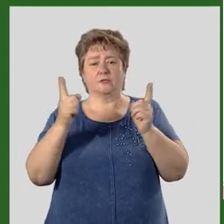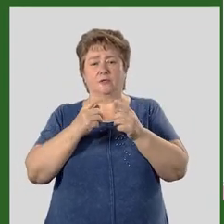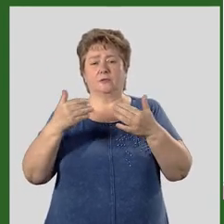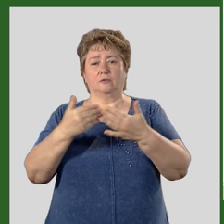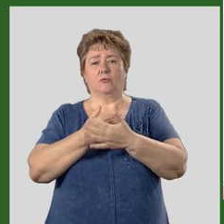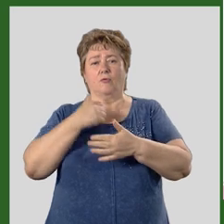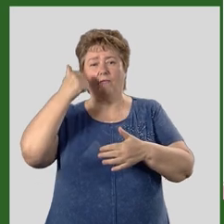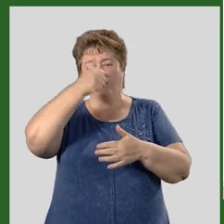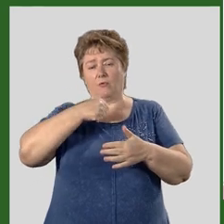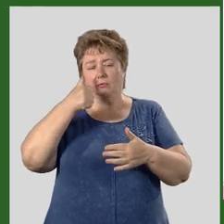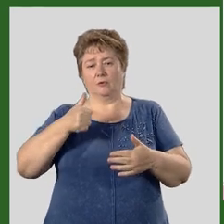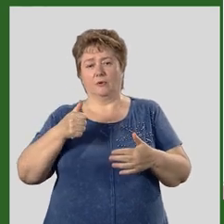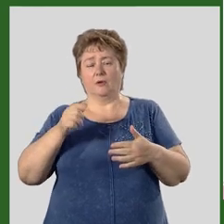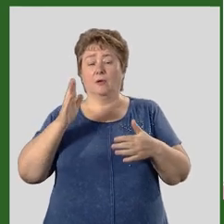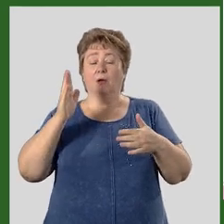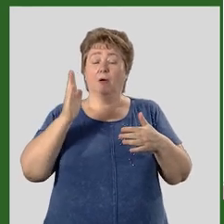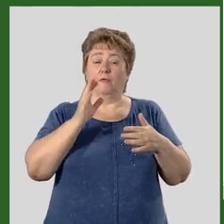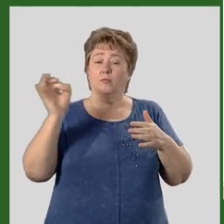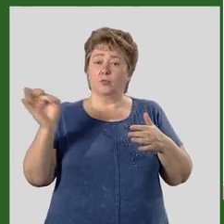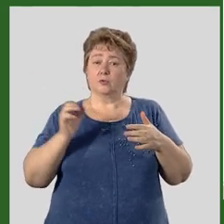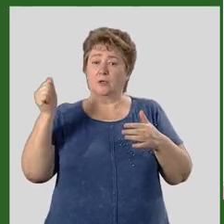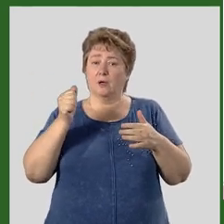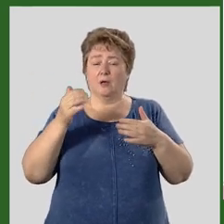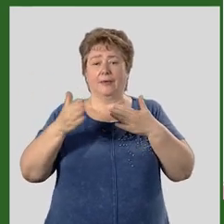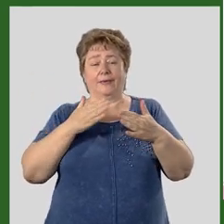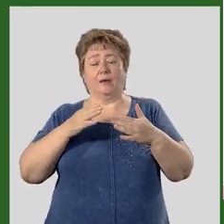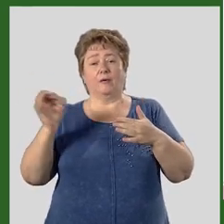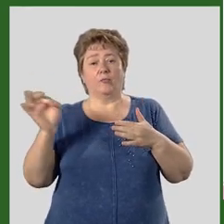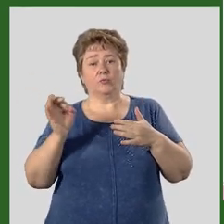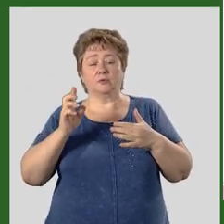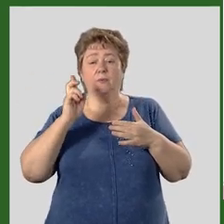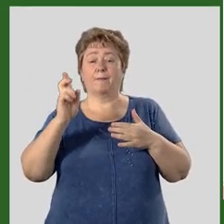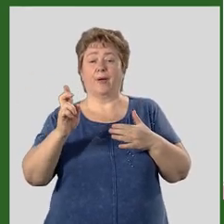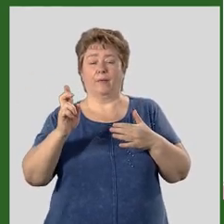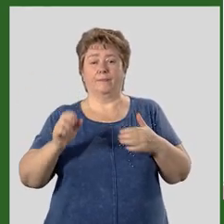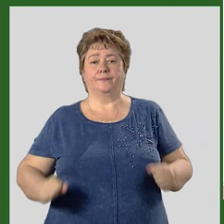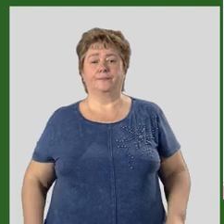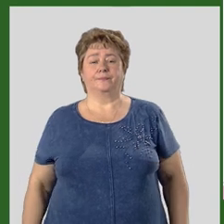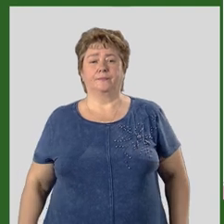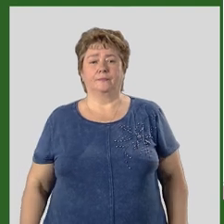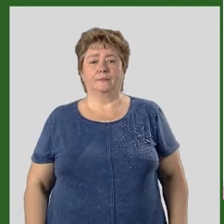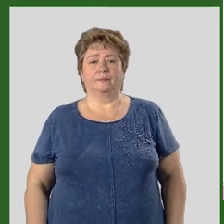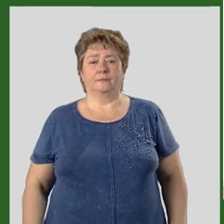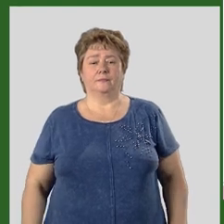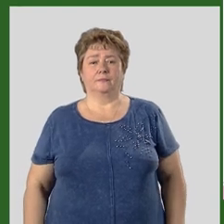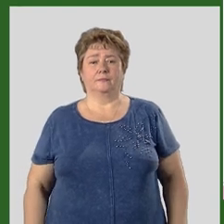встретят Новый год? В пункте А или в пункте Б?